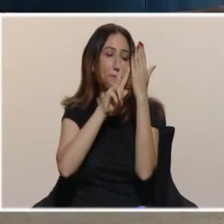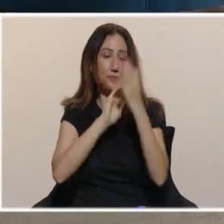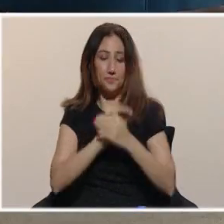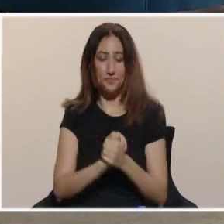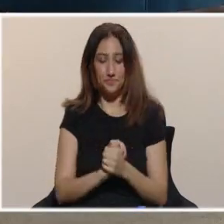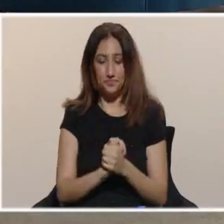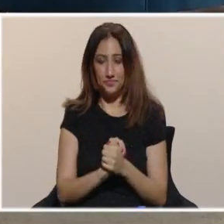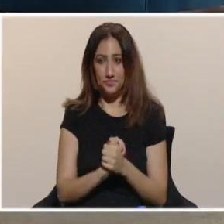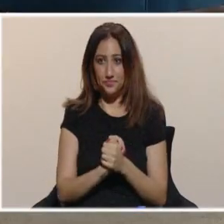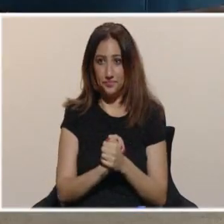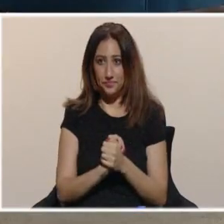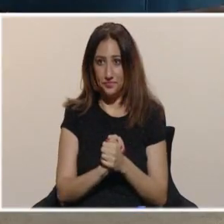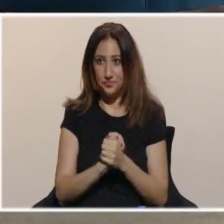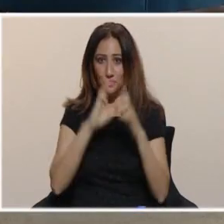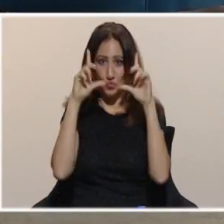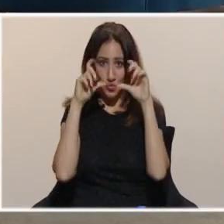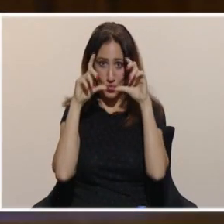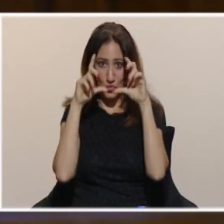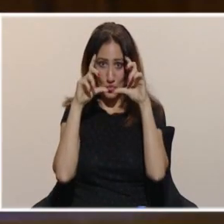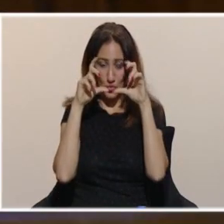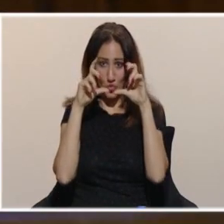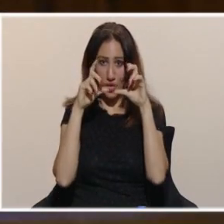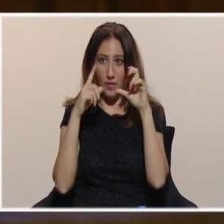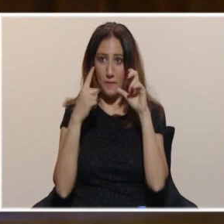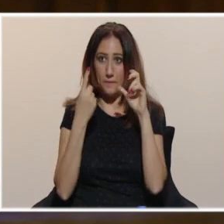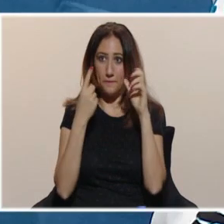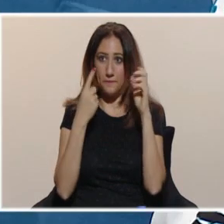لما شفتي صورتك في المرايه لاول مره بعد كام سنه؟